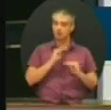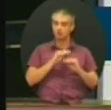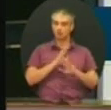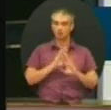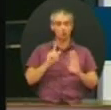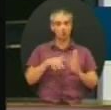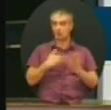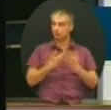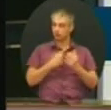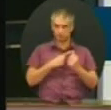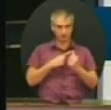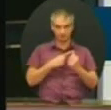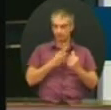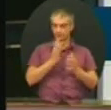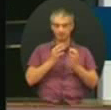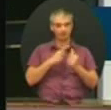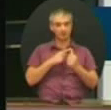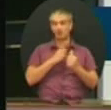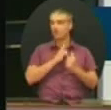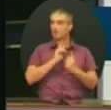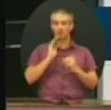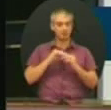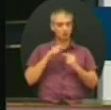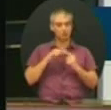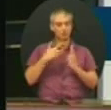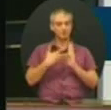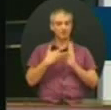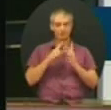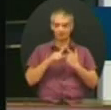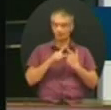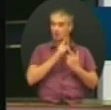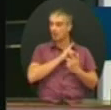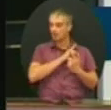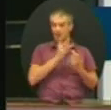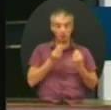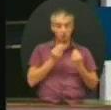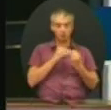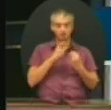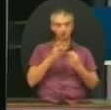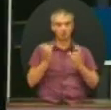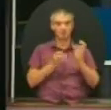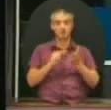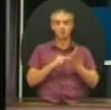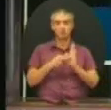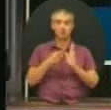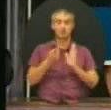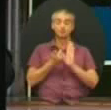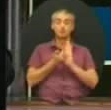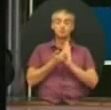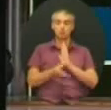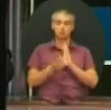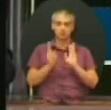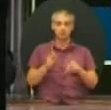לא ביועצים משפטיים, אל תיגעו במבקרים, אל תוסיפו מינויים פוליטיים, זה מיותר,